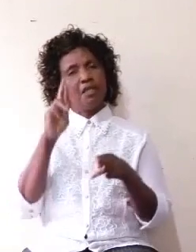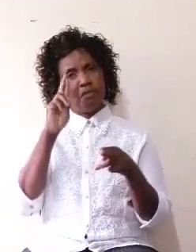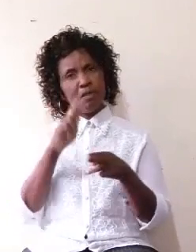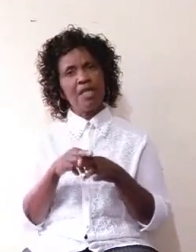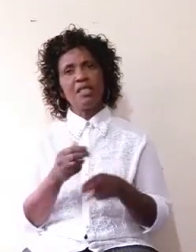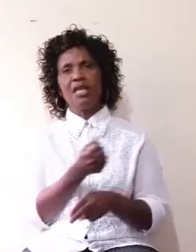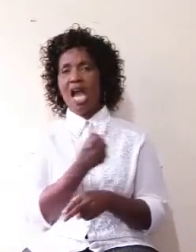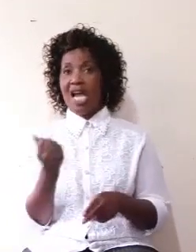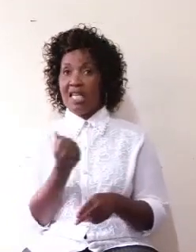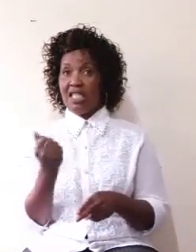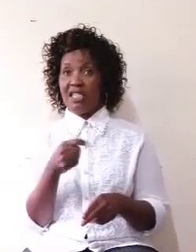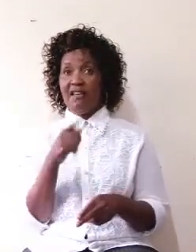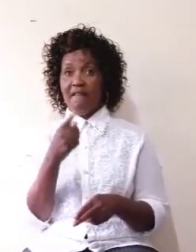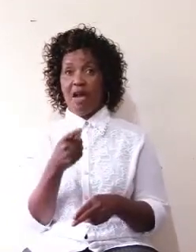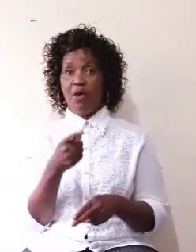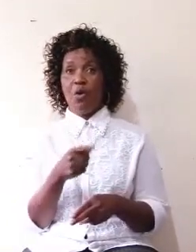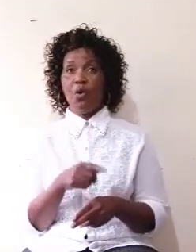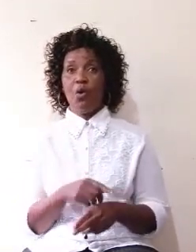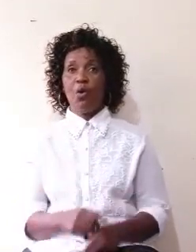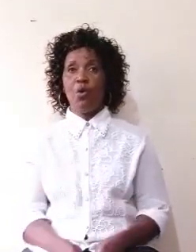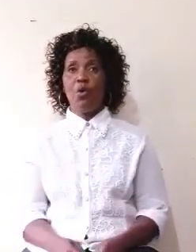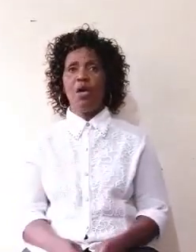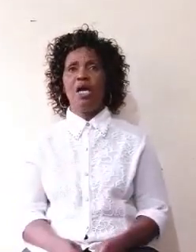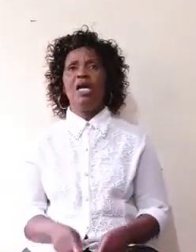tozvisiya zvichirohwa muri kuita seiko imi